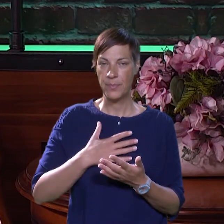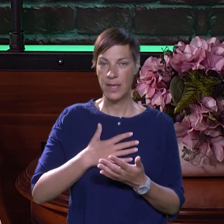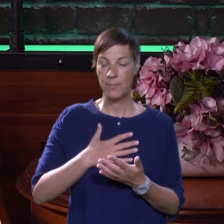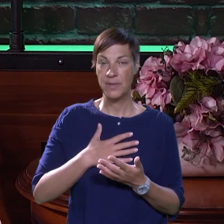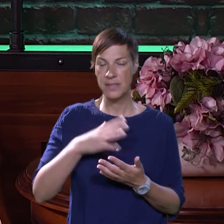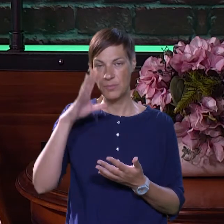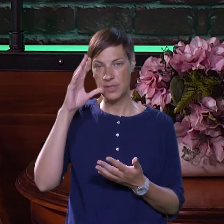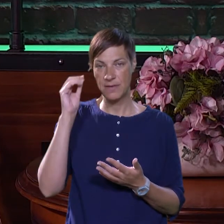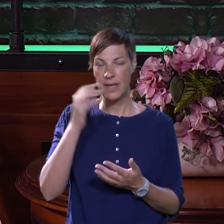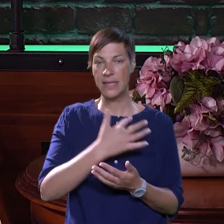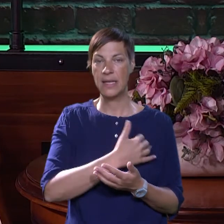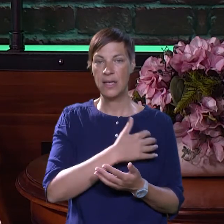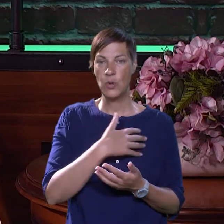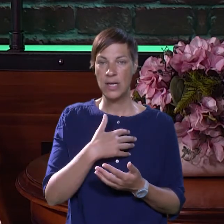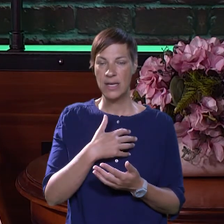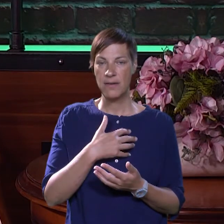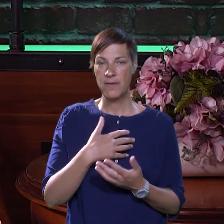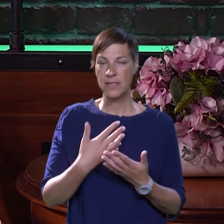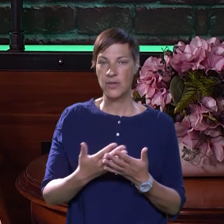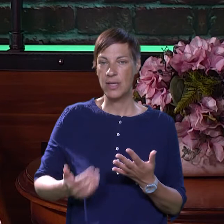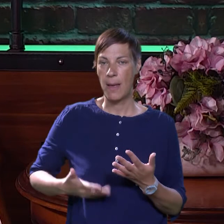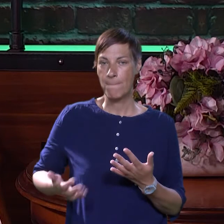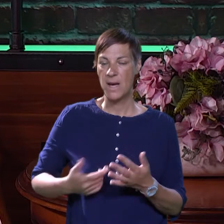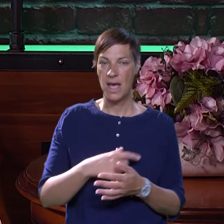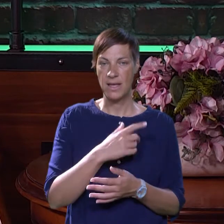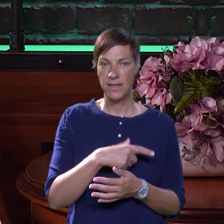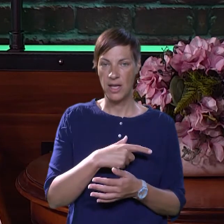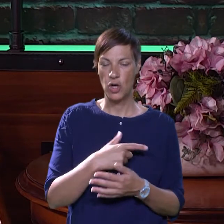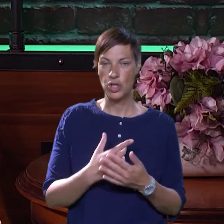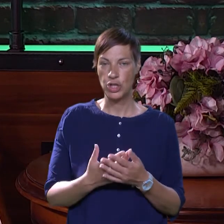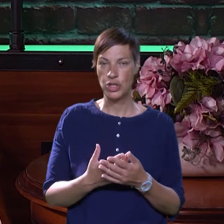Mi smo skužili u Hrvatskoj da mladi ljudi